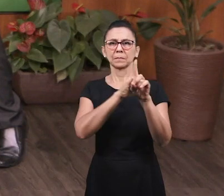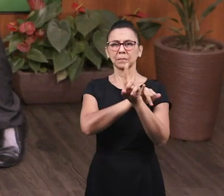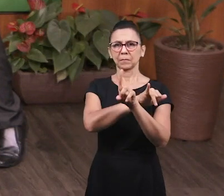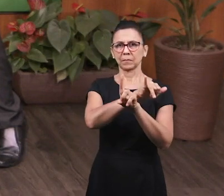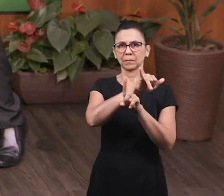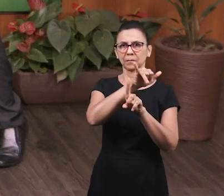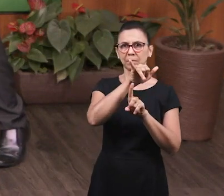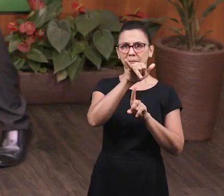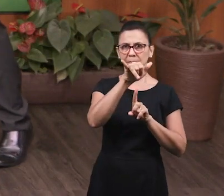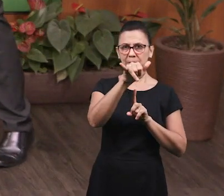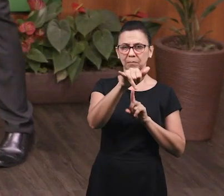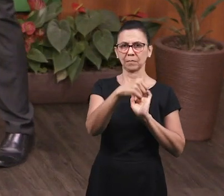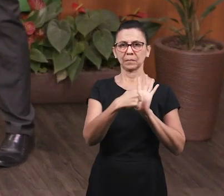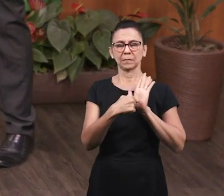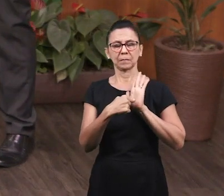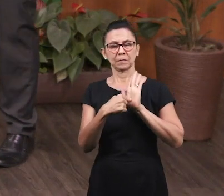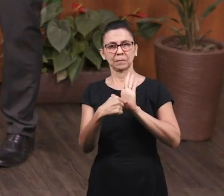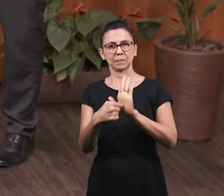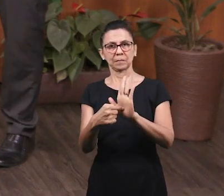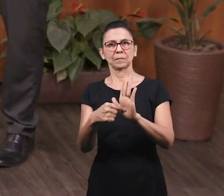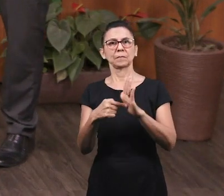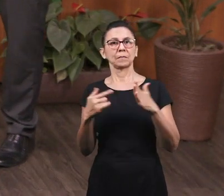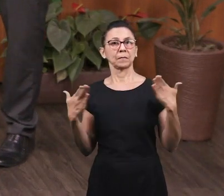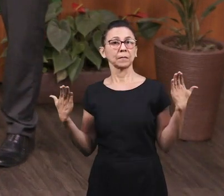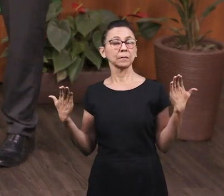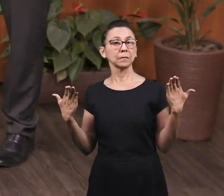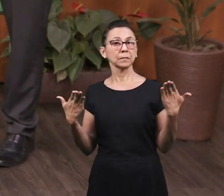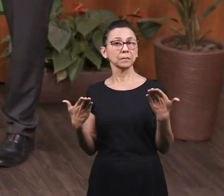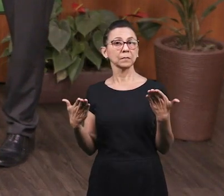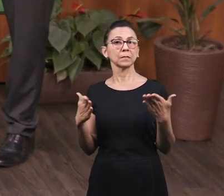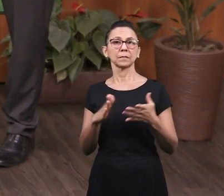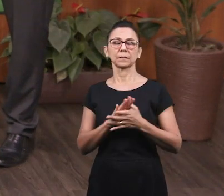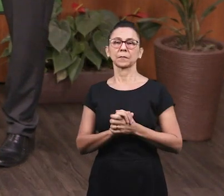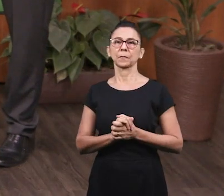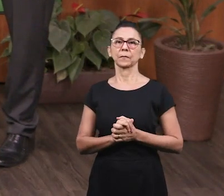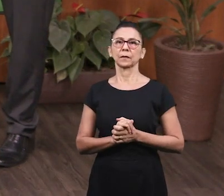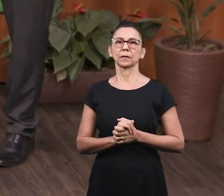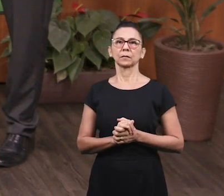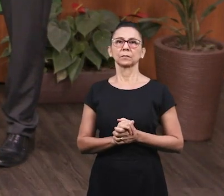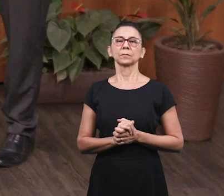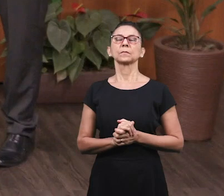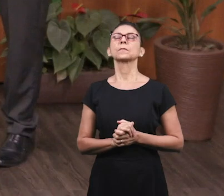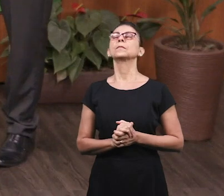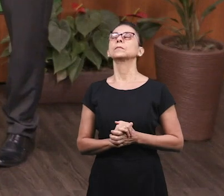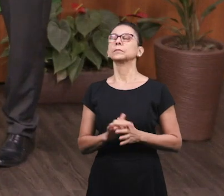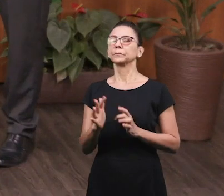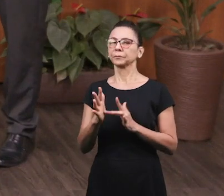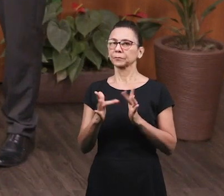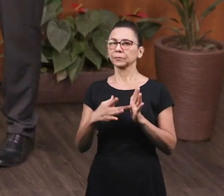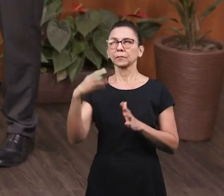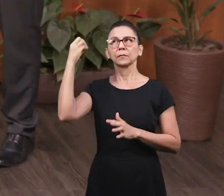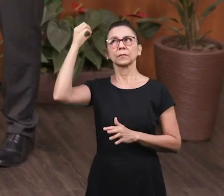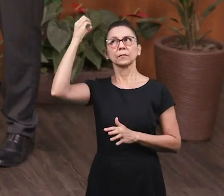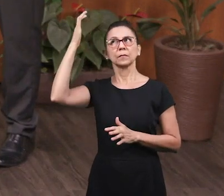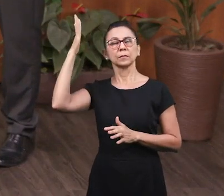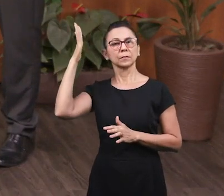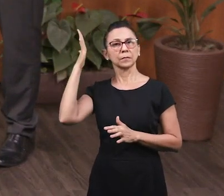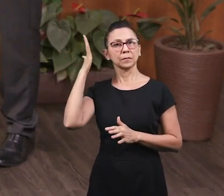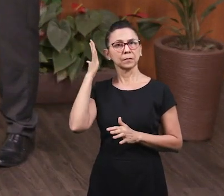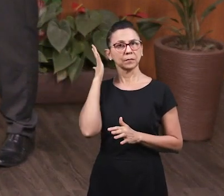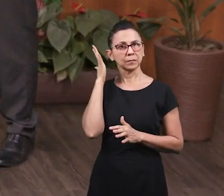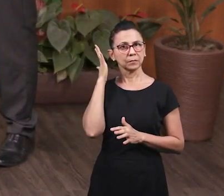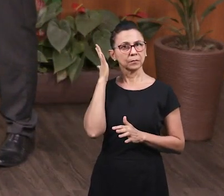du tabernacle montre aujourd'hui le Seigneur Jésus révélé et conduit